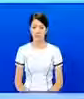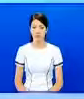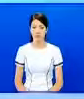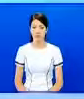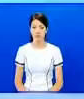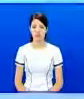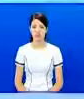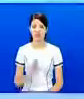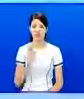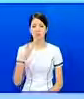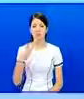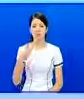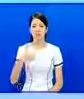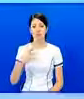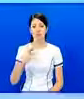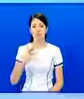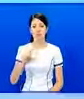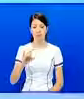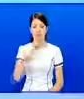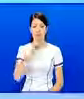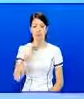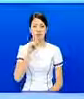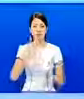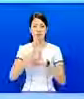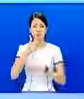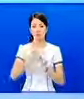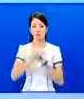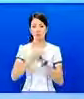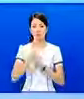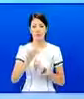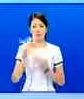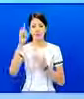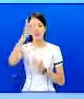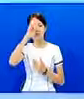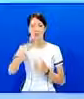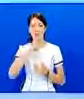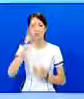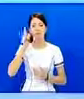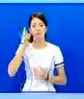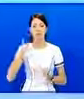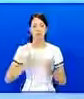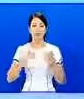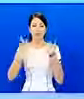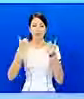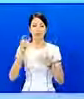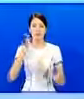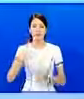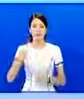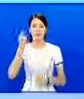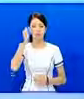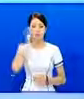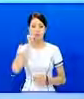Абай 20-шы ғасыр жастарының көшбасшысы ғана емес, ол исі Қазақтың адамзат атаулының ардақтысы. Ескінің кертартпасынан